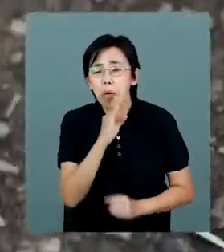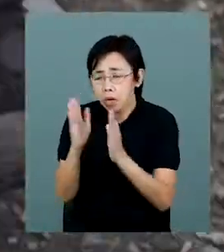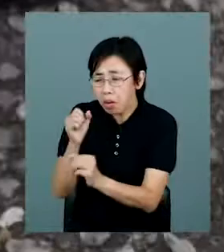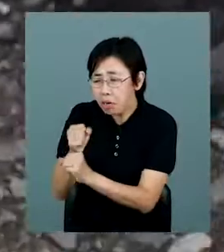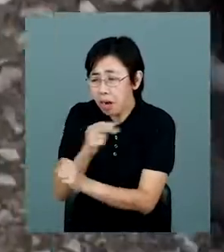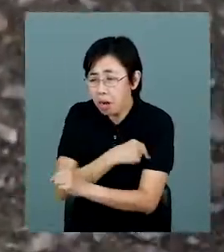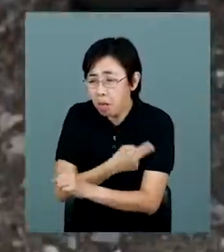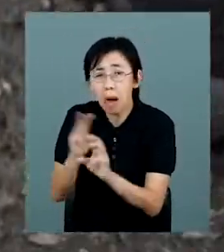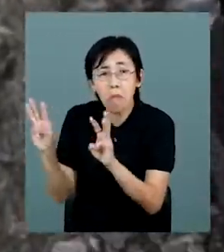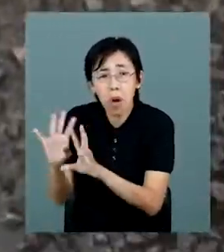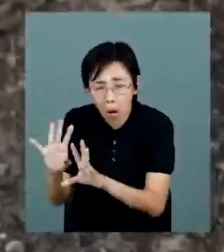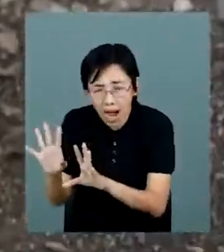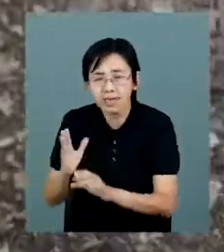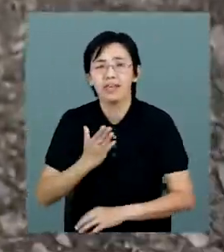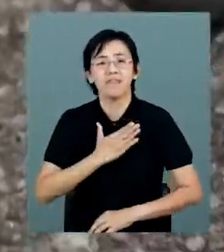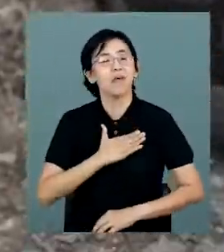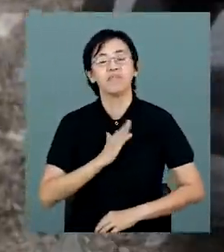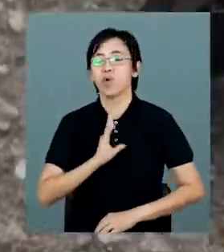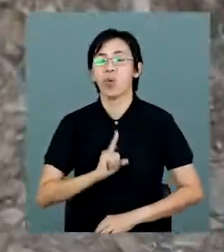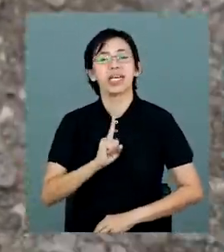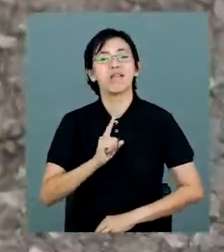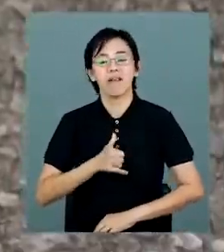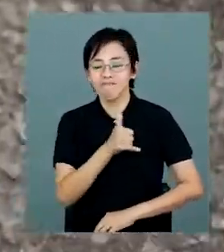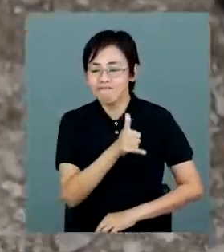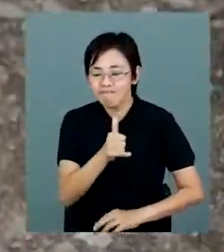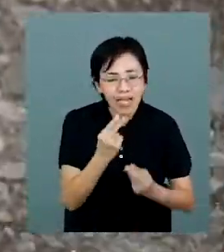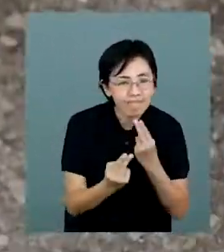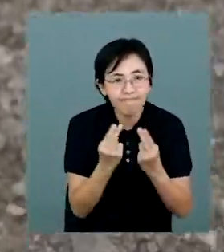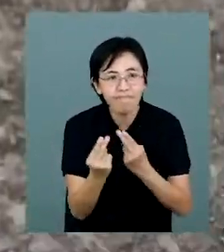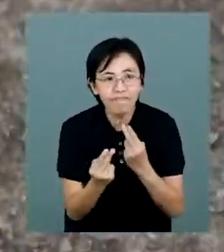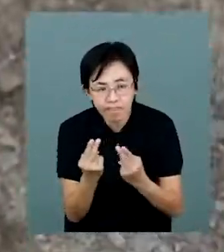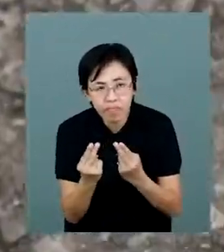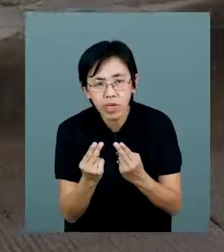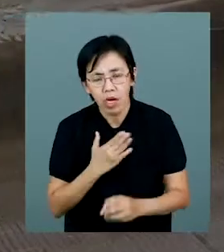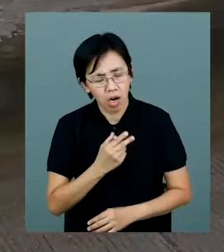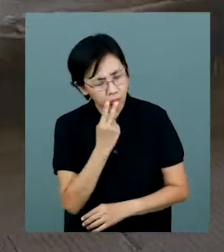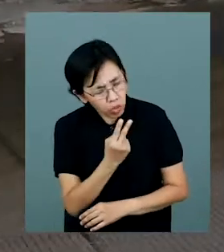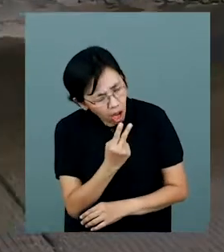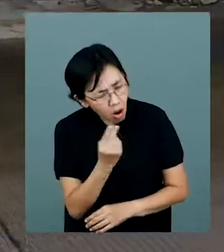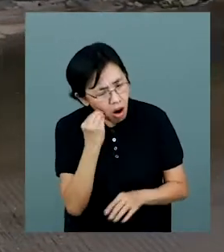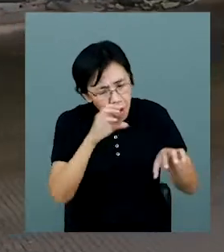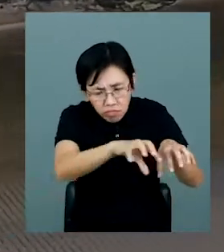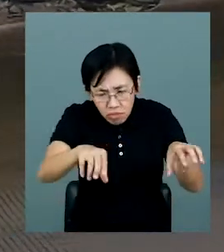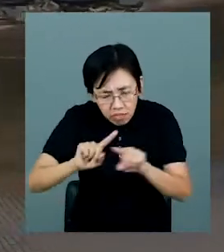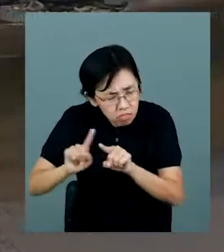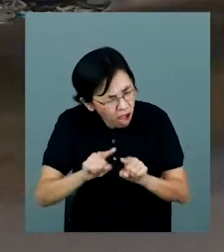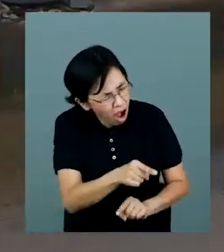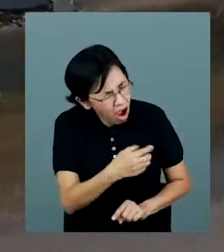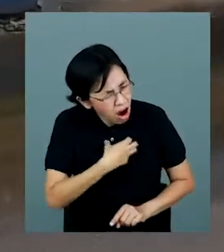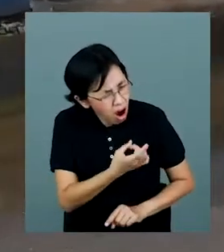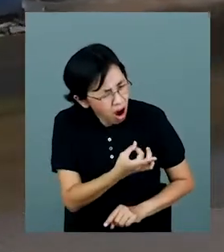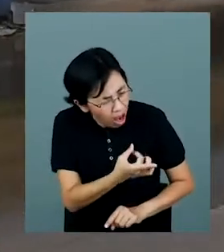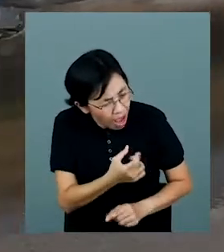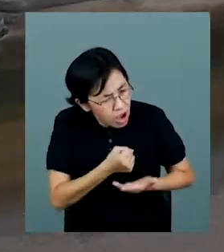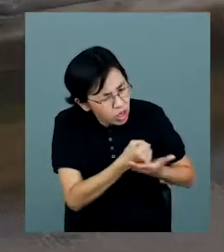ในบางครั้งที่แบบเจ้าหน้าที่เขาไม่ว่างอย่างนี้ครับก็ผมก็ลงเดี่ยวครับผมได้ลงพื้นที่แล้วก็ดูว่